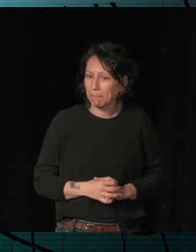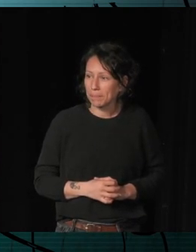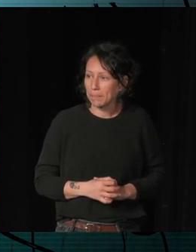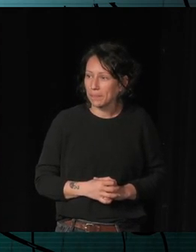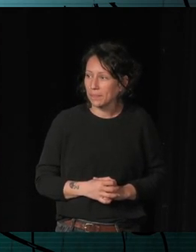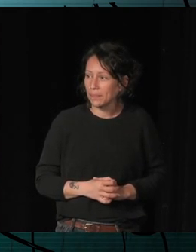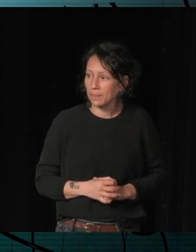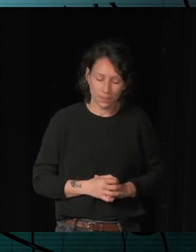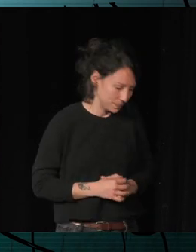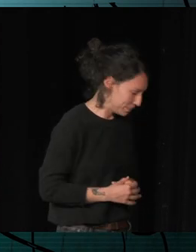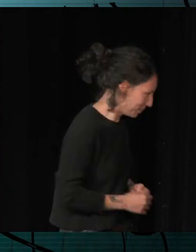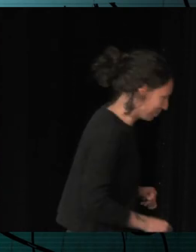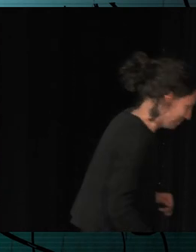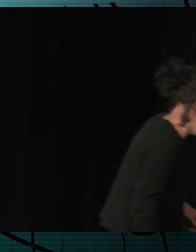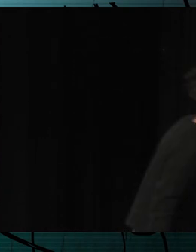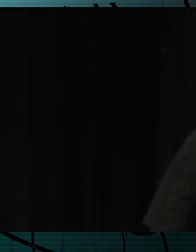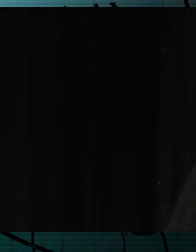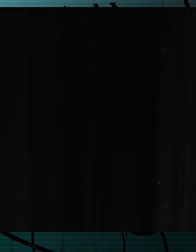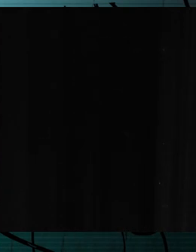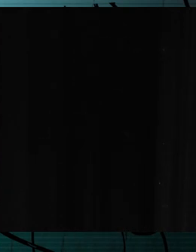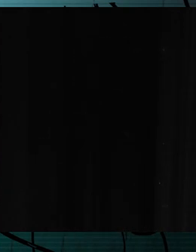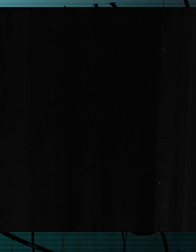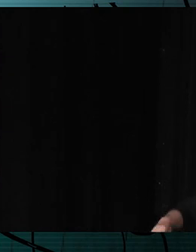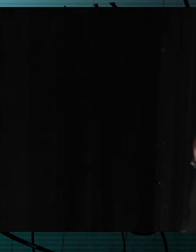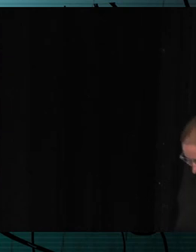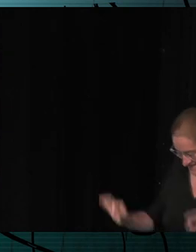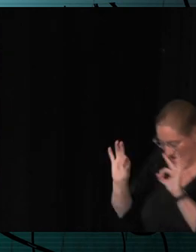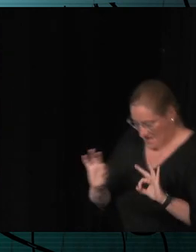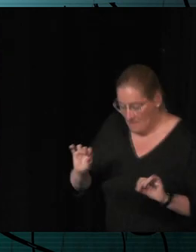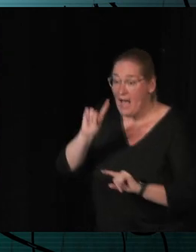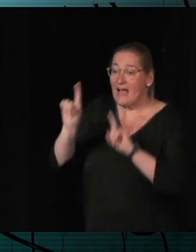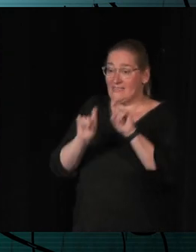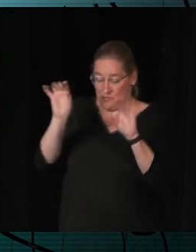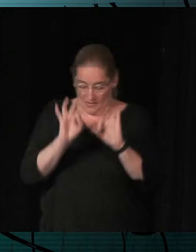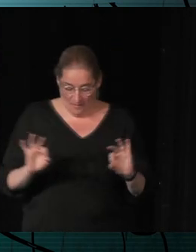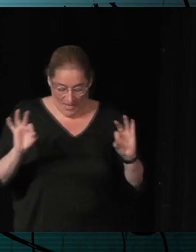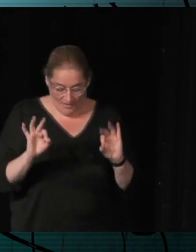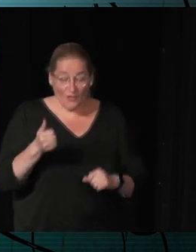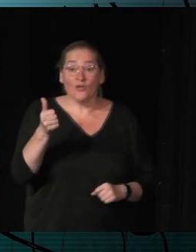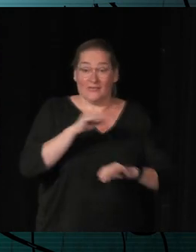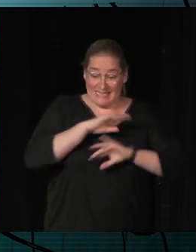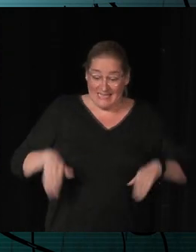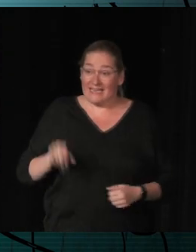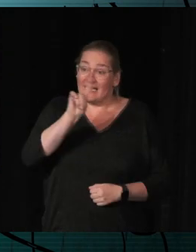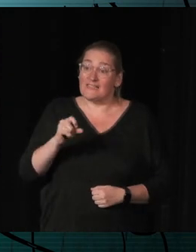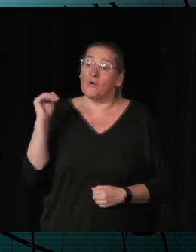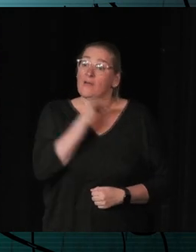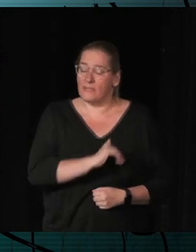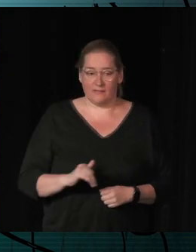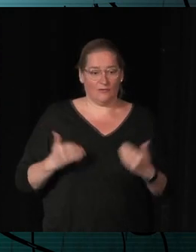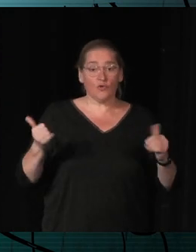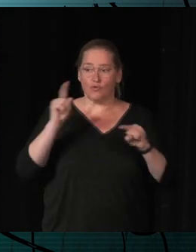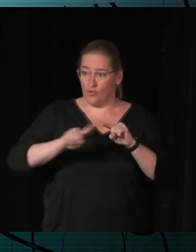éventuellement non pas de question j'ai le temps dernière question tu as le temps pour une toute dernière question rapide juste une chose ça